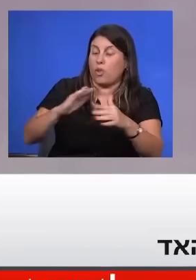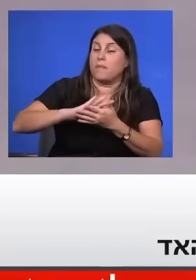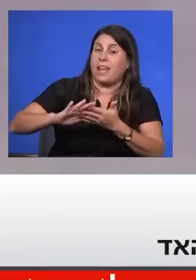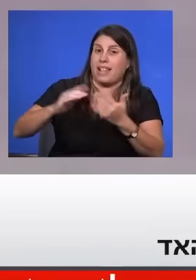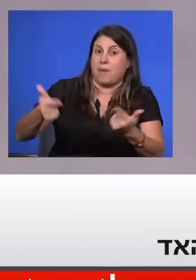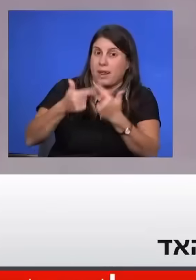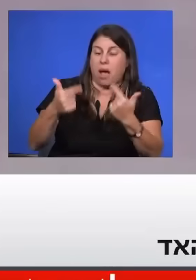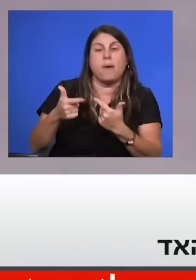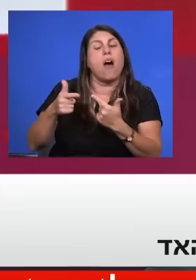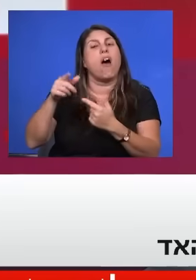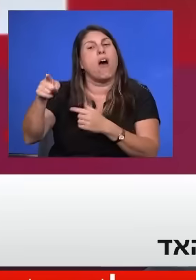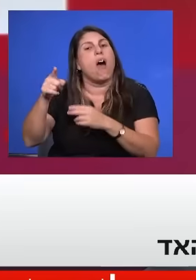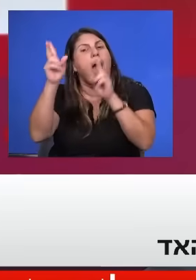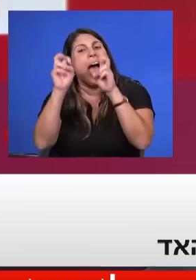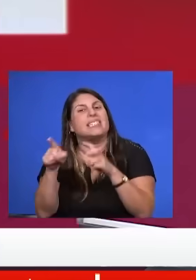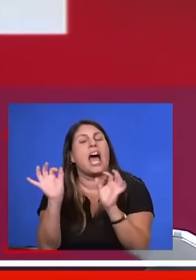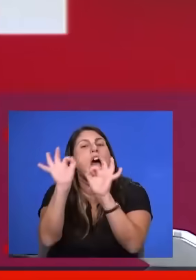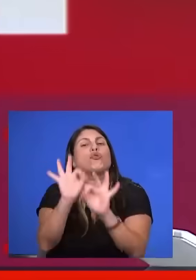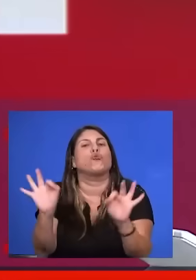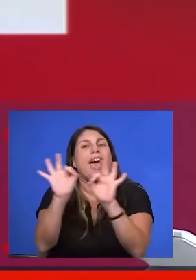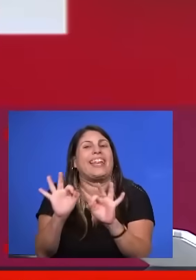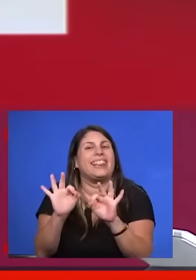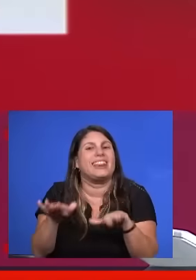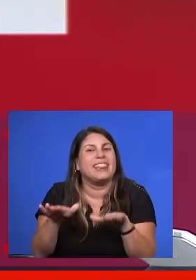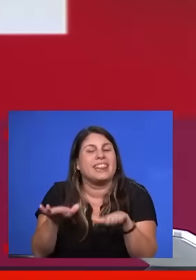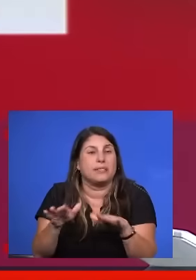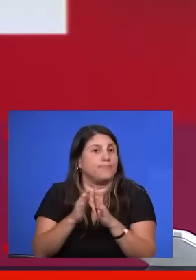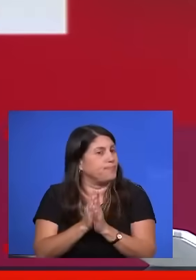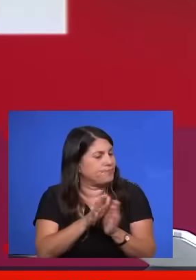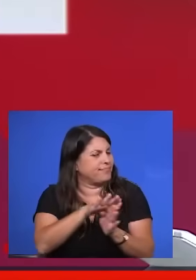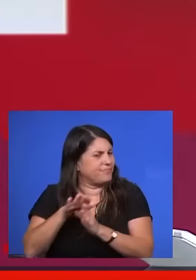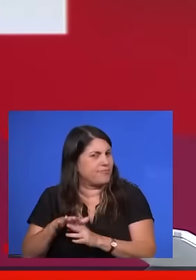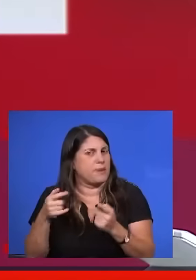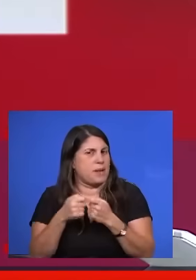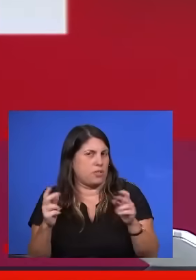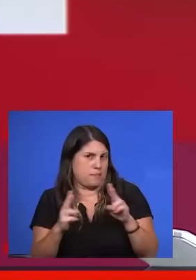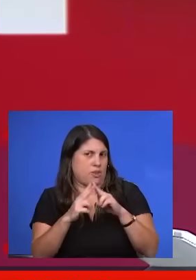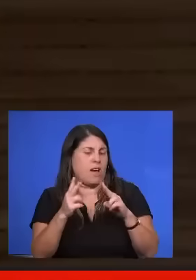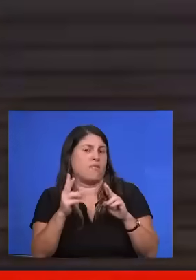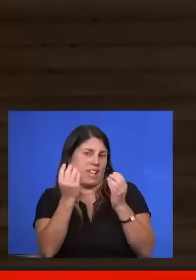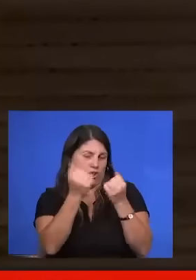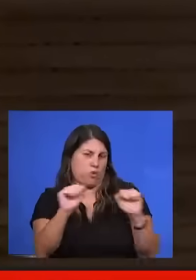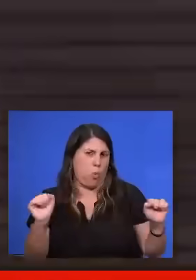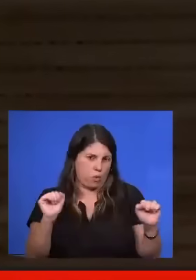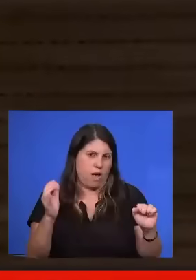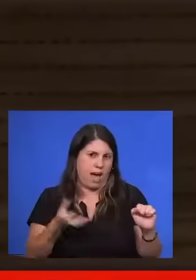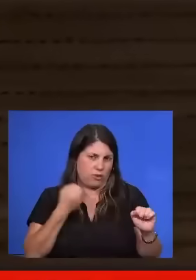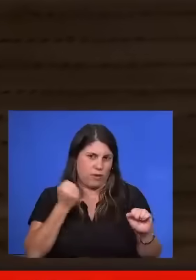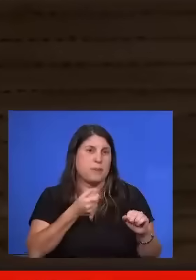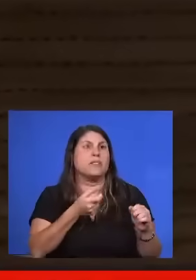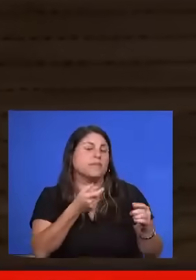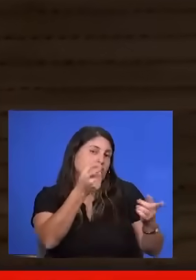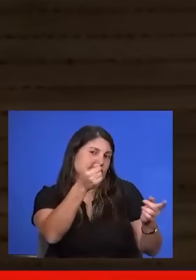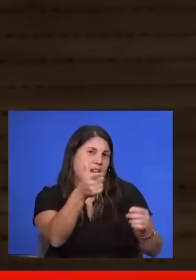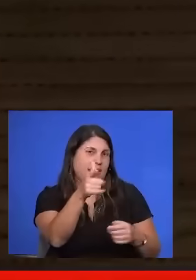לירושלים. תודה רבה, רואי. ועוד על הפגישה הזאת והמאמץ הקטרי לשחרור חטופים בכתבה של יואב זהבי. Regarding the